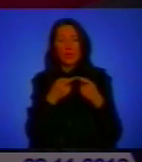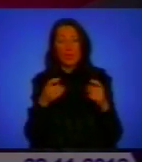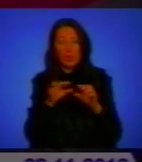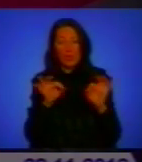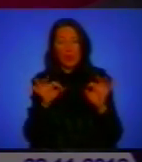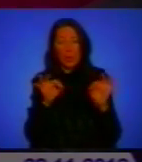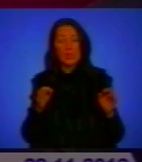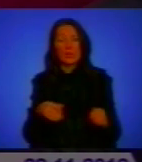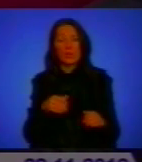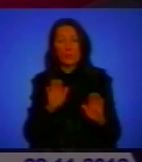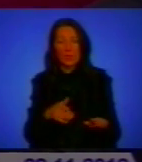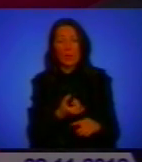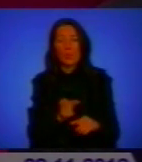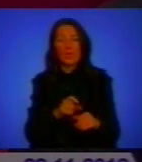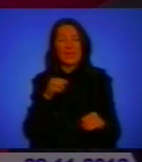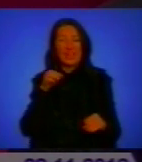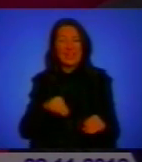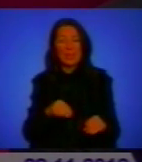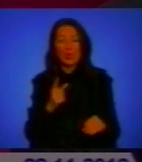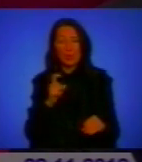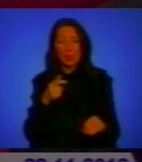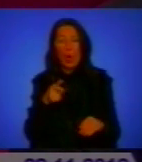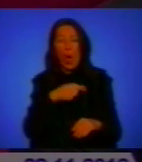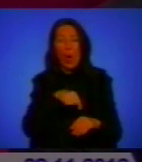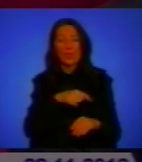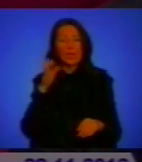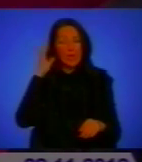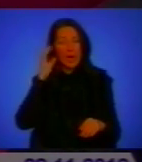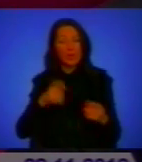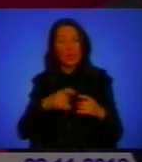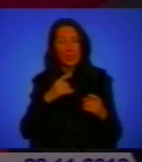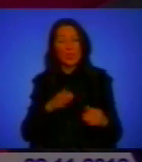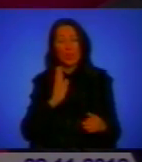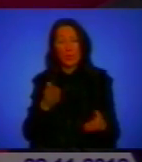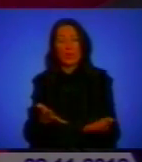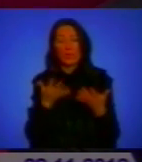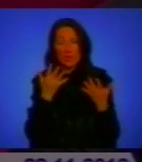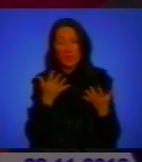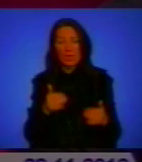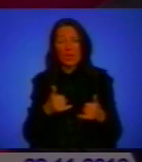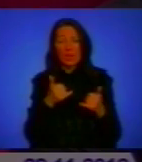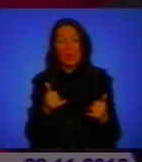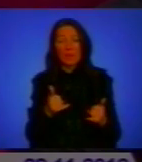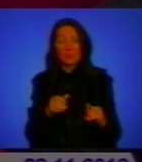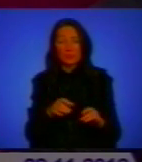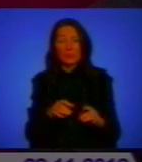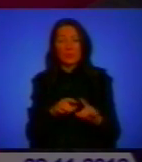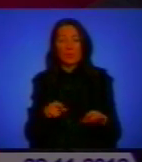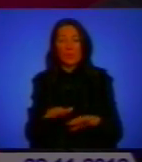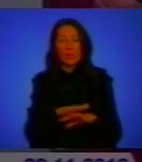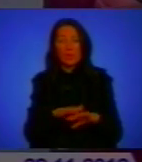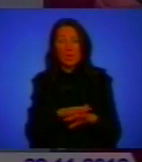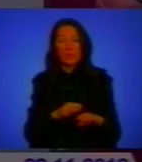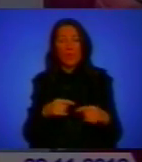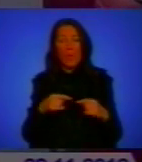телебаченні, понад 1100 годин на радіо були присвячені висвітленню передвиборчих програм та політичній рекламі в ефірах державних засобів масової